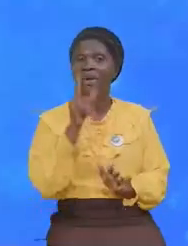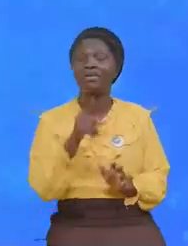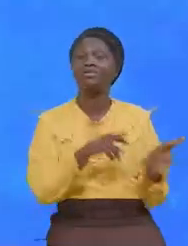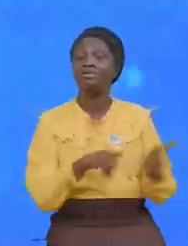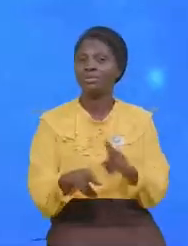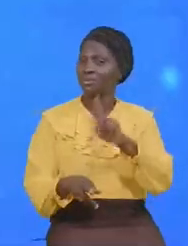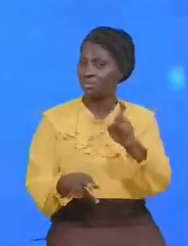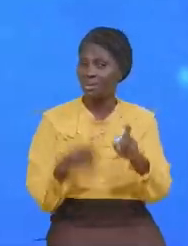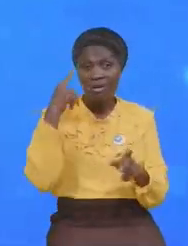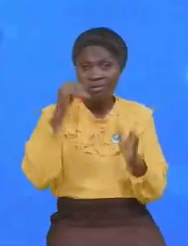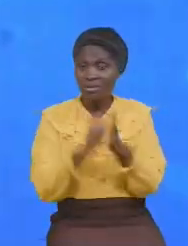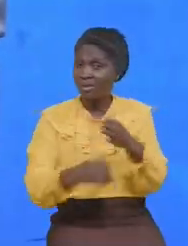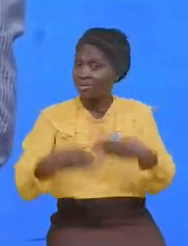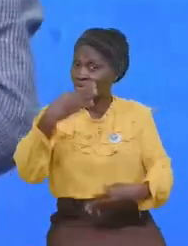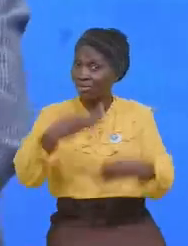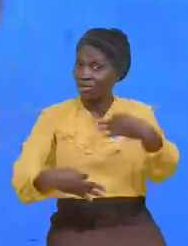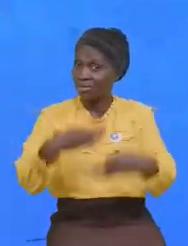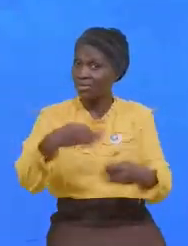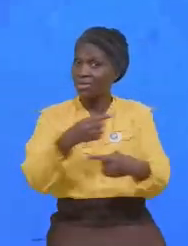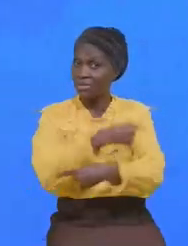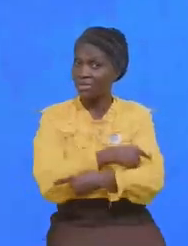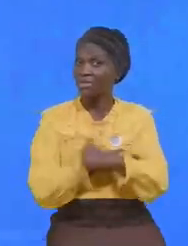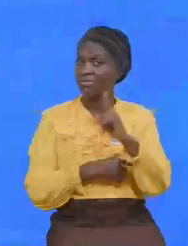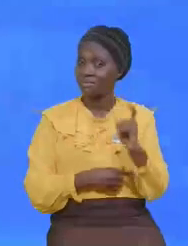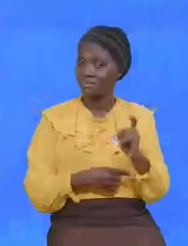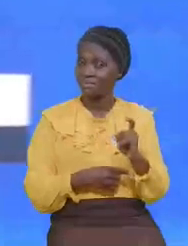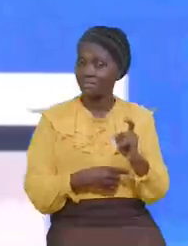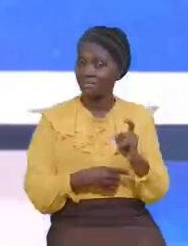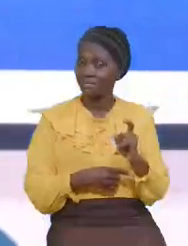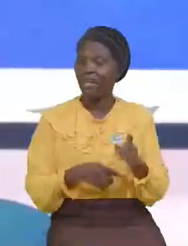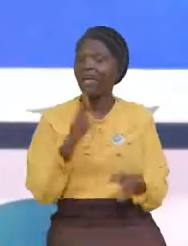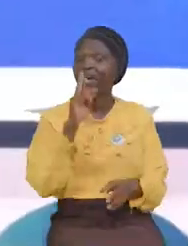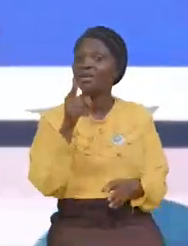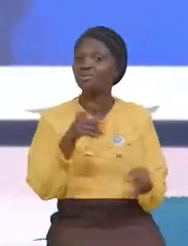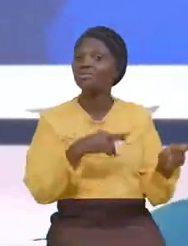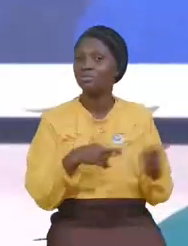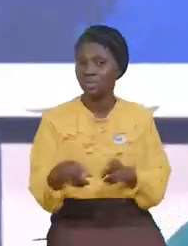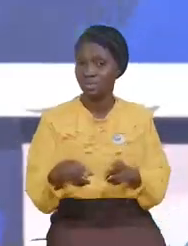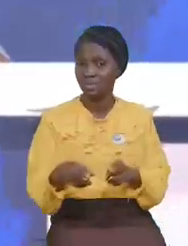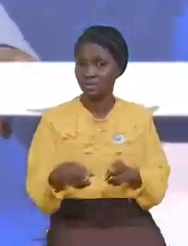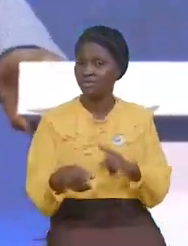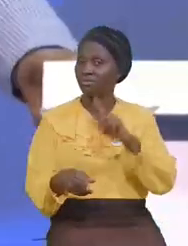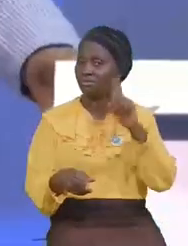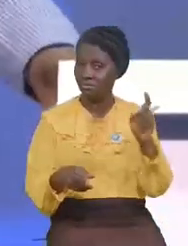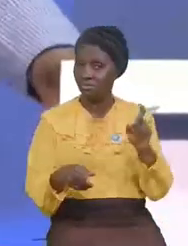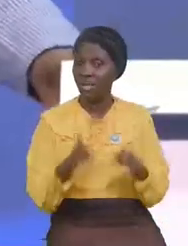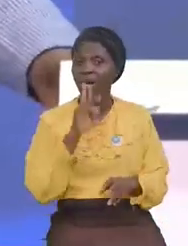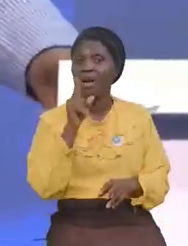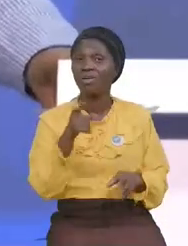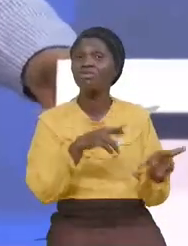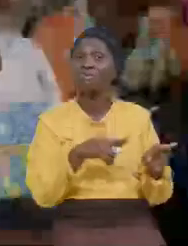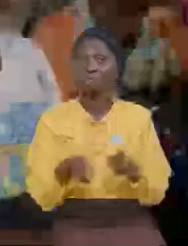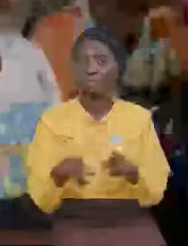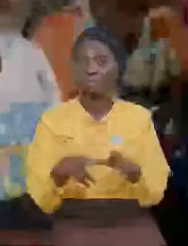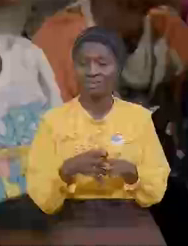Es-tu prêt pour le jour du jugement? Es-tu prêt? Es-tu